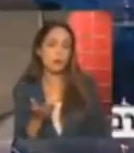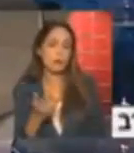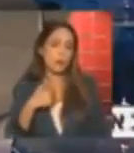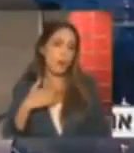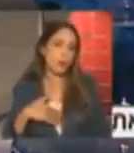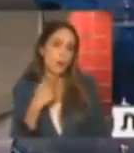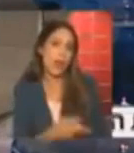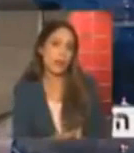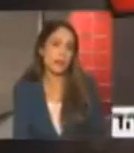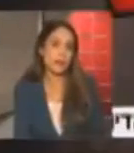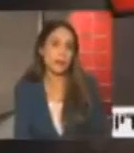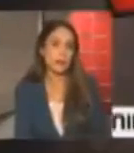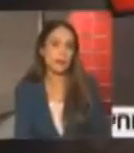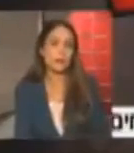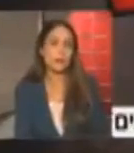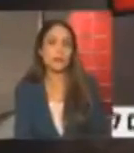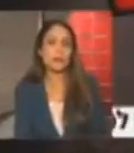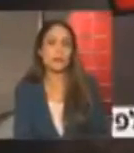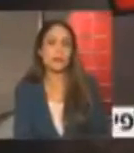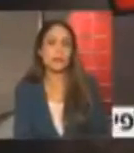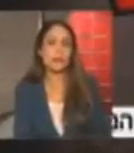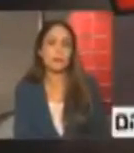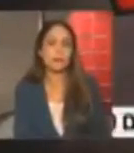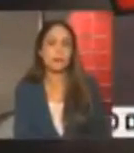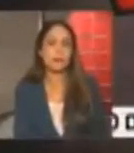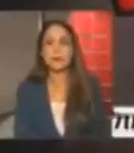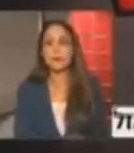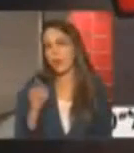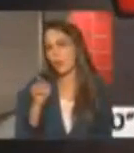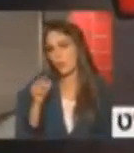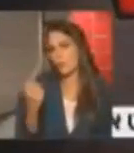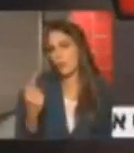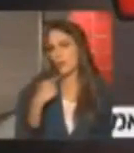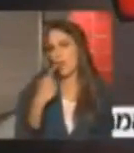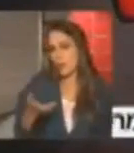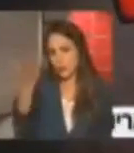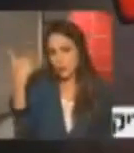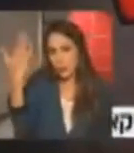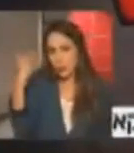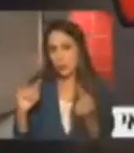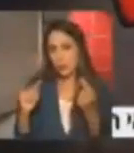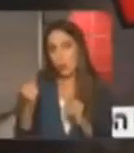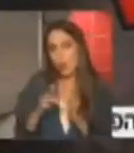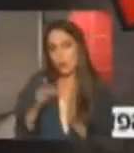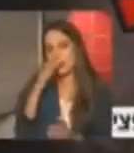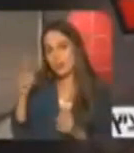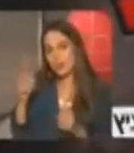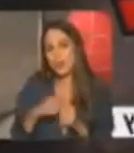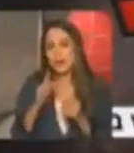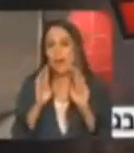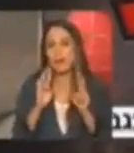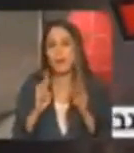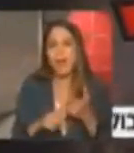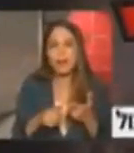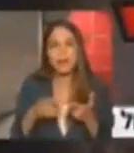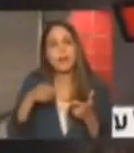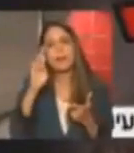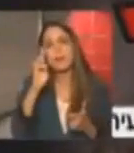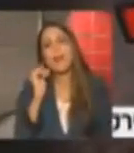להתבייש בשום דבר במשפחת העמים. אתה בעצמך הזכרת קודם את מה שקורה בניגריה, את מה שקורה בעיראק. איזה